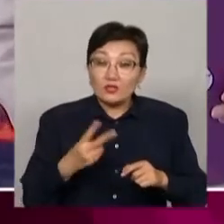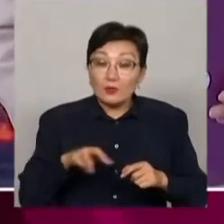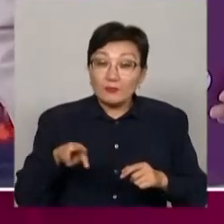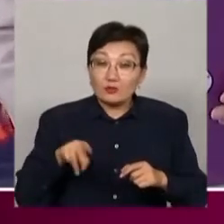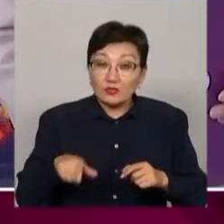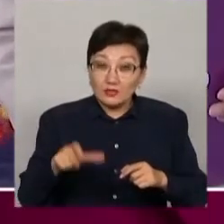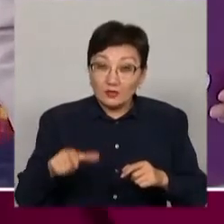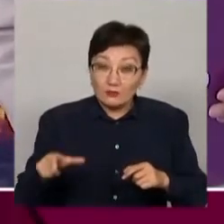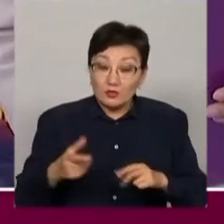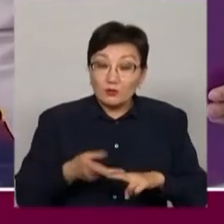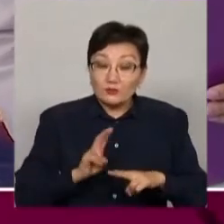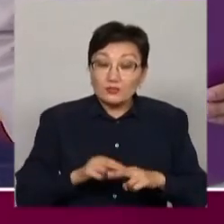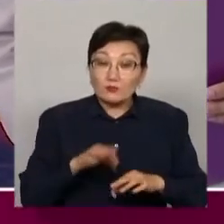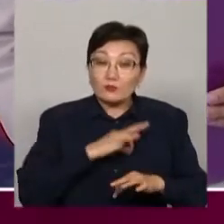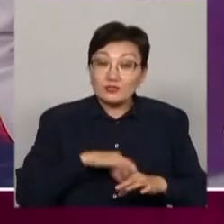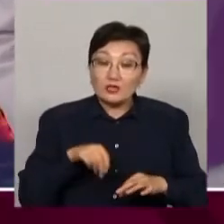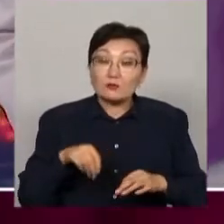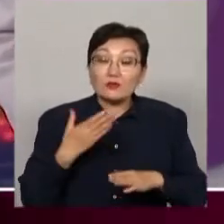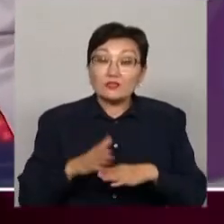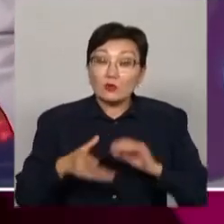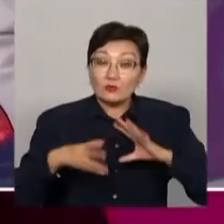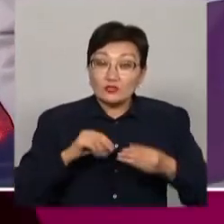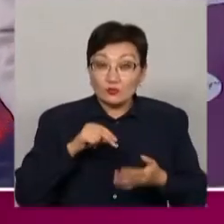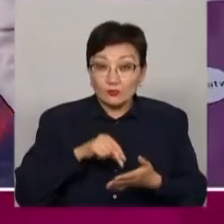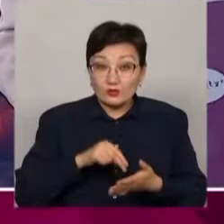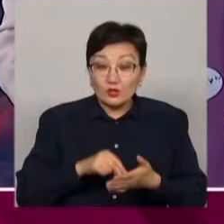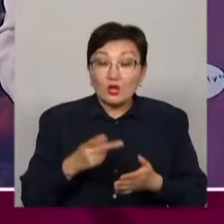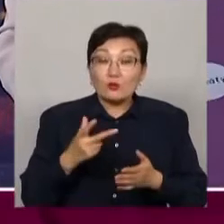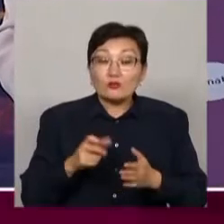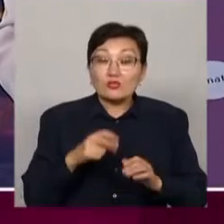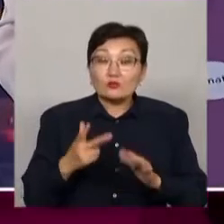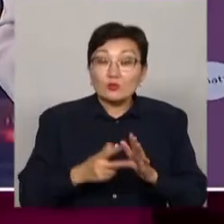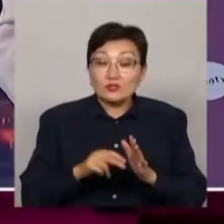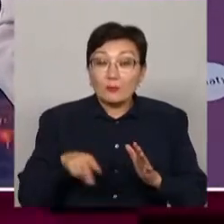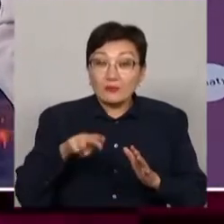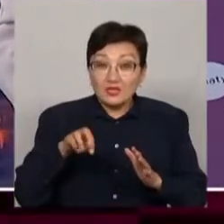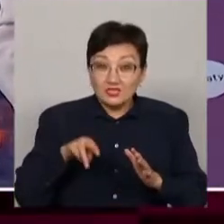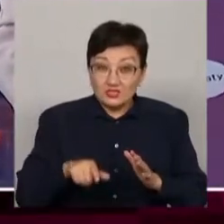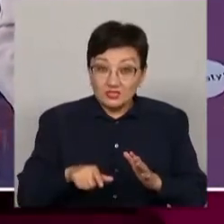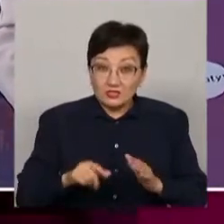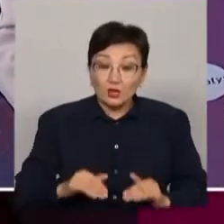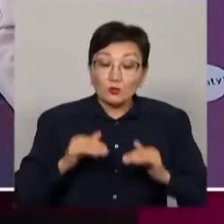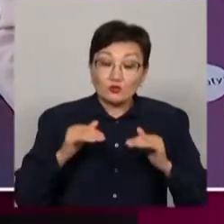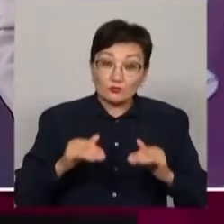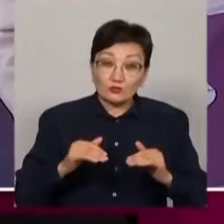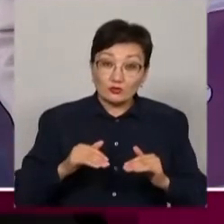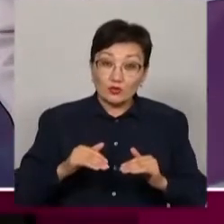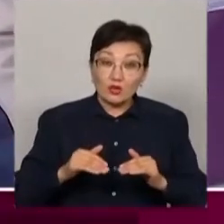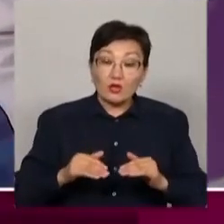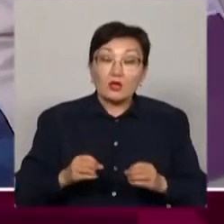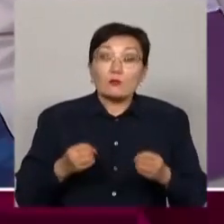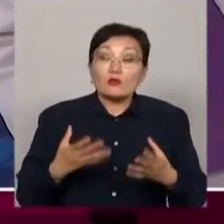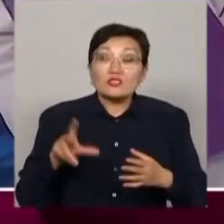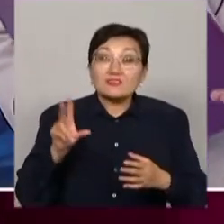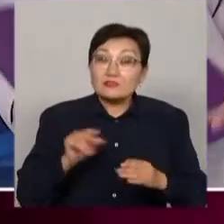миллионға жеткен. Бұл ретте тұтынушылық кредиттердің жалпы сомасы 318 миллиард теңгеге өсіп кетіп отыр. Жай цифры